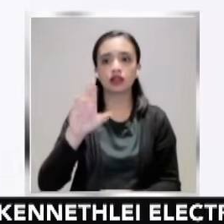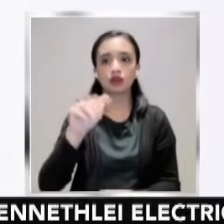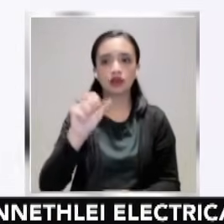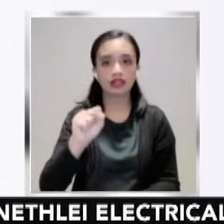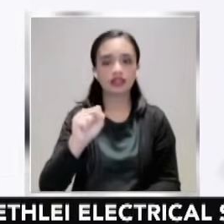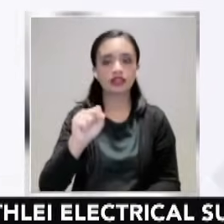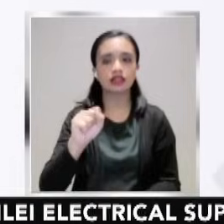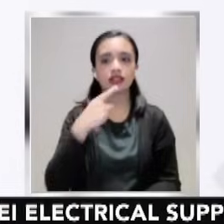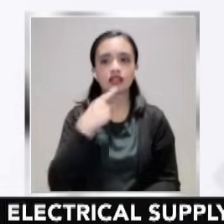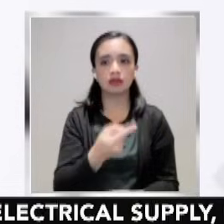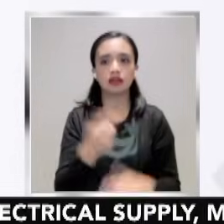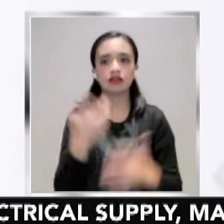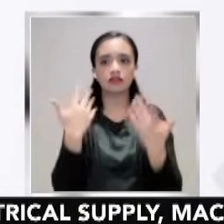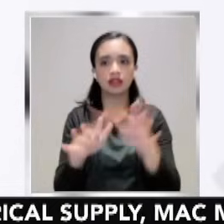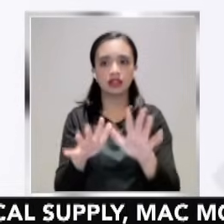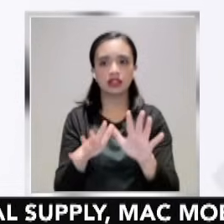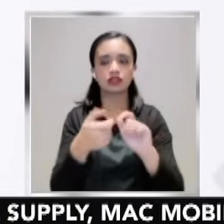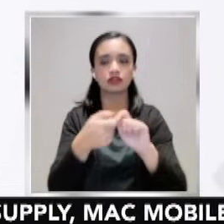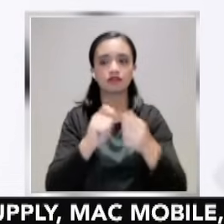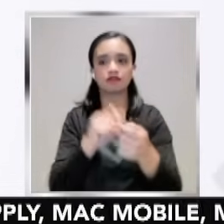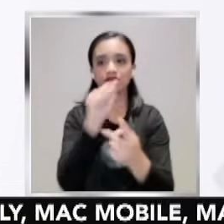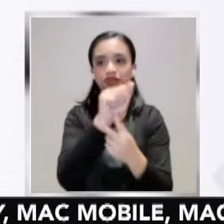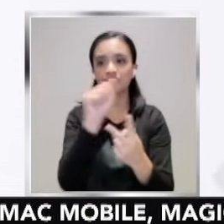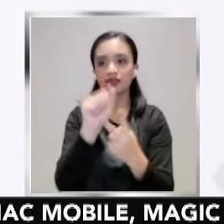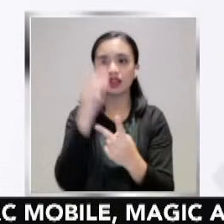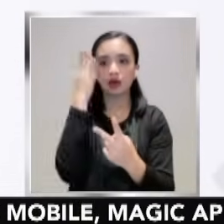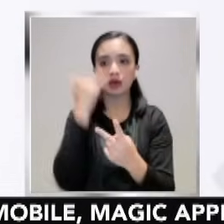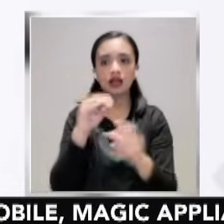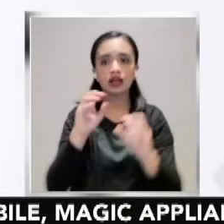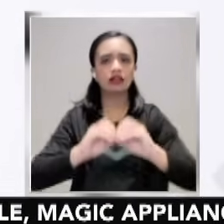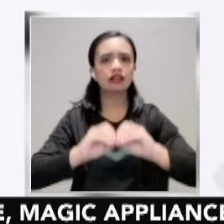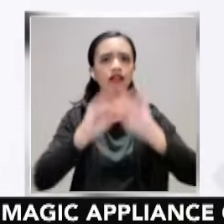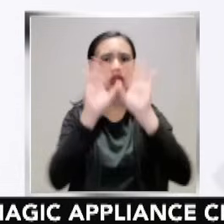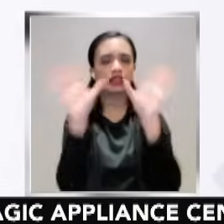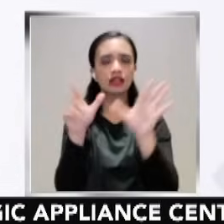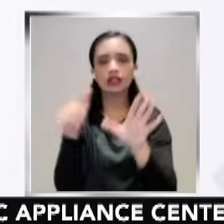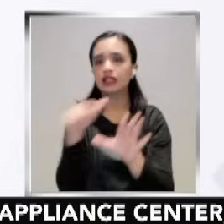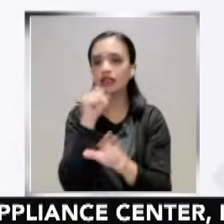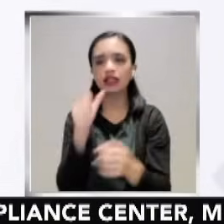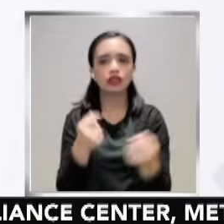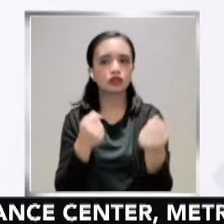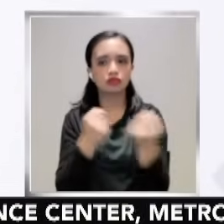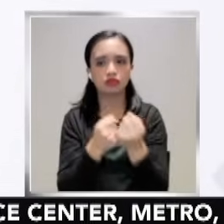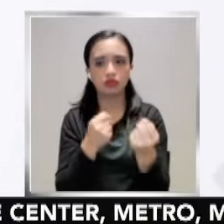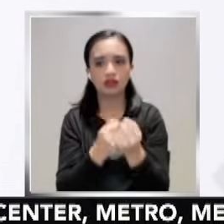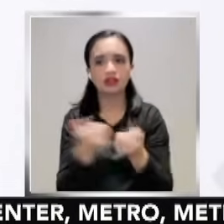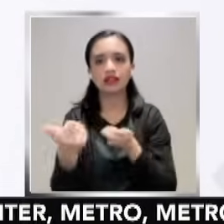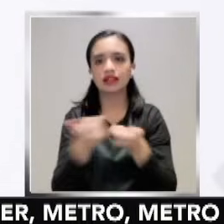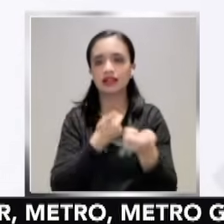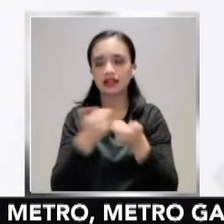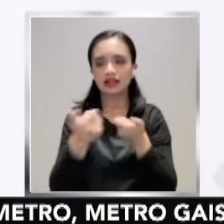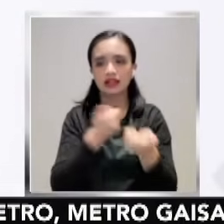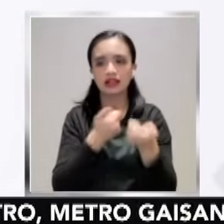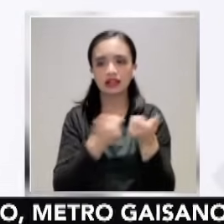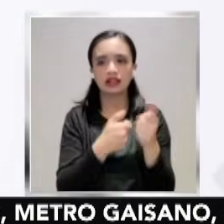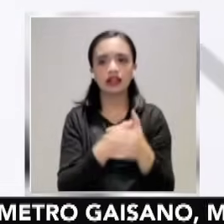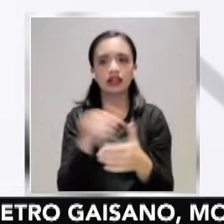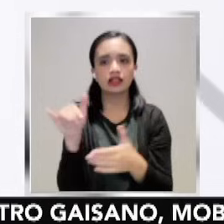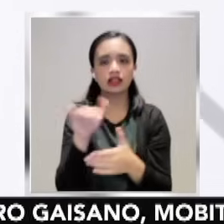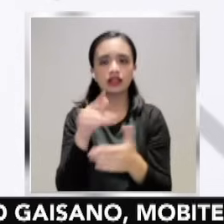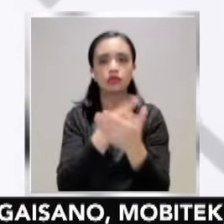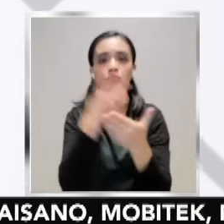appointment ni Magno dahil malinaw daw na hindi ito sumusuporta sa administrasyon at mga programa nito sa Nation